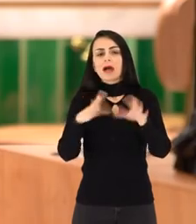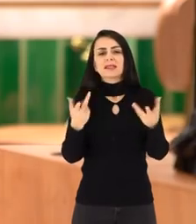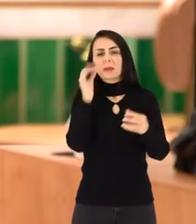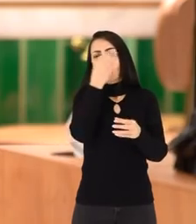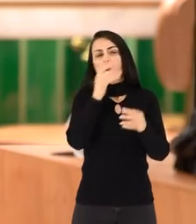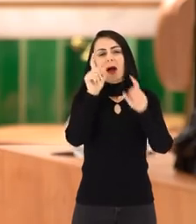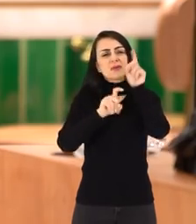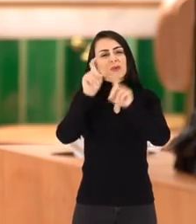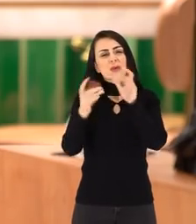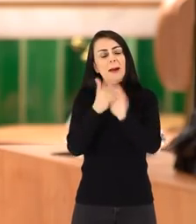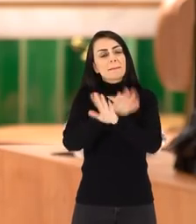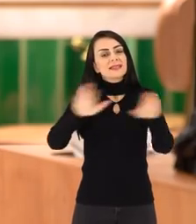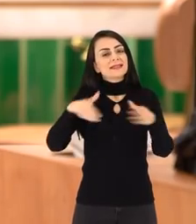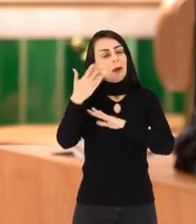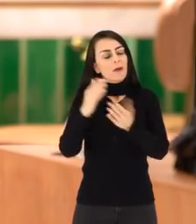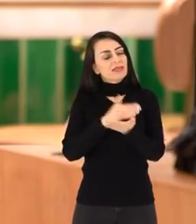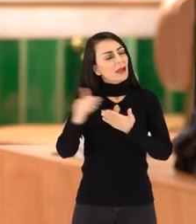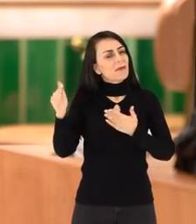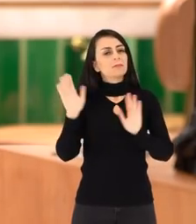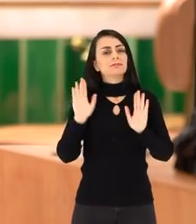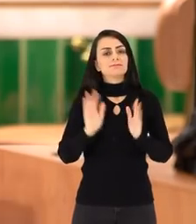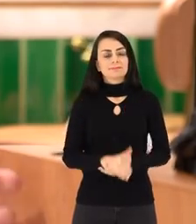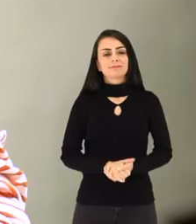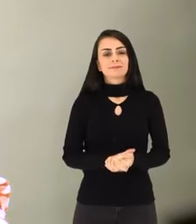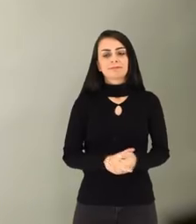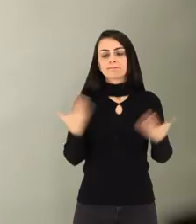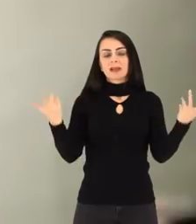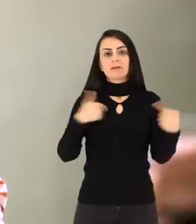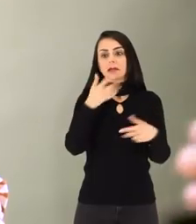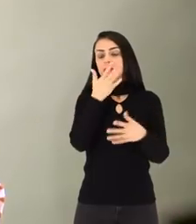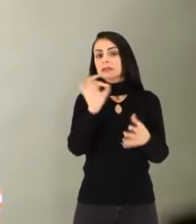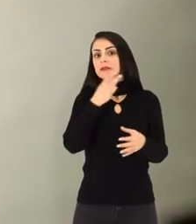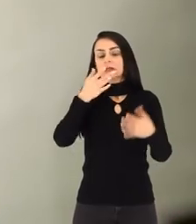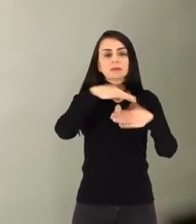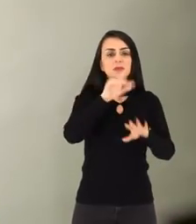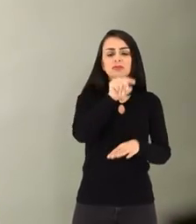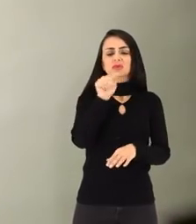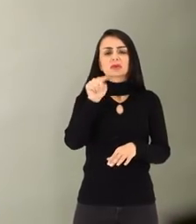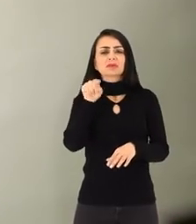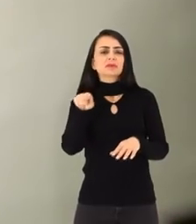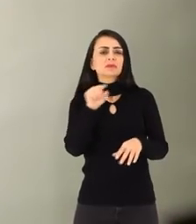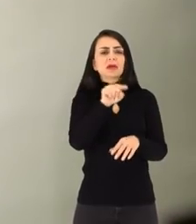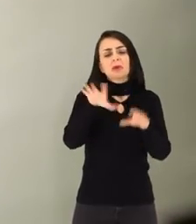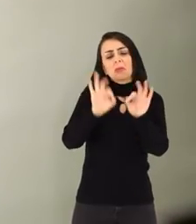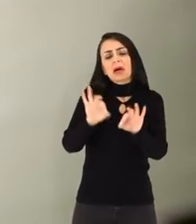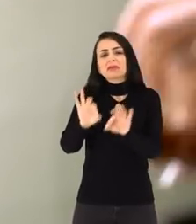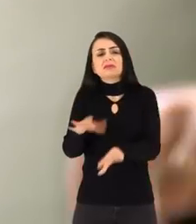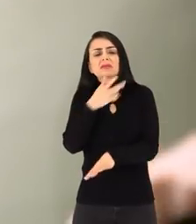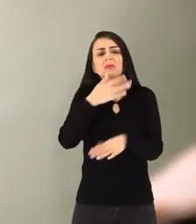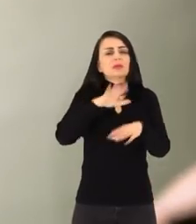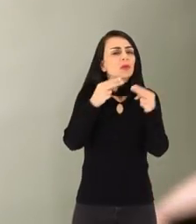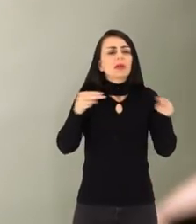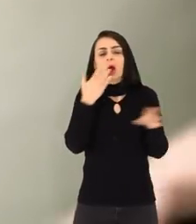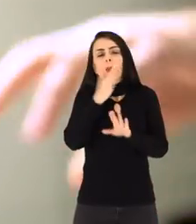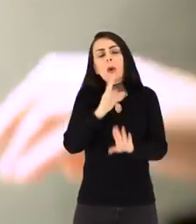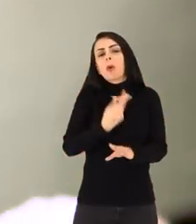sordur. Onlardan bir kurtulalım. Tamam. Sonra devam edeceğiz. Tamam yani. Vallahi hiç bilmiyorum, biliyor musun? Yani şuradan başladı, buradan başladı falan diye bir hikayem yok